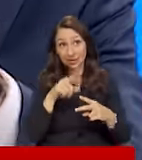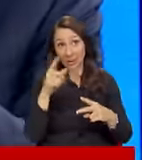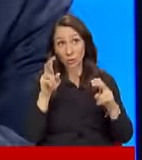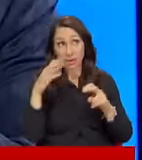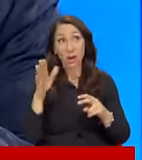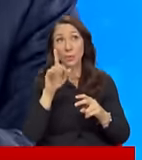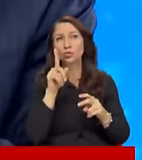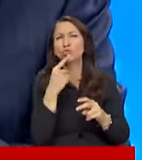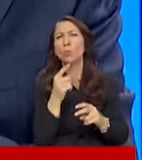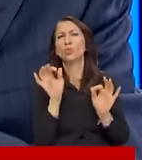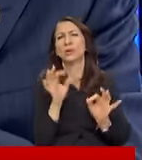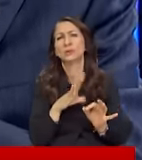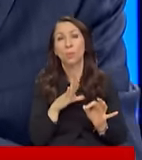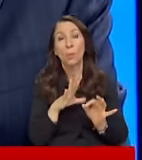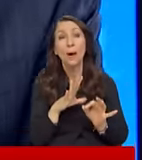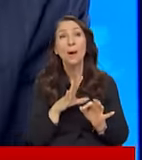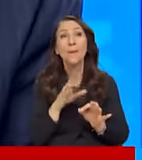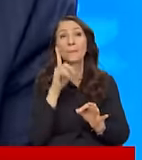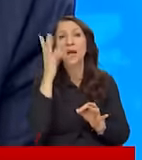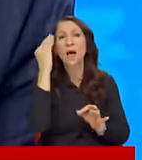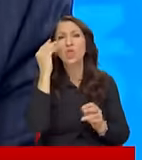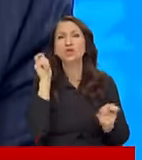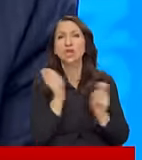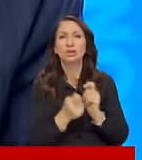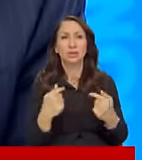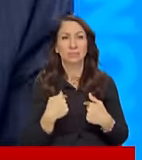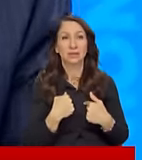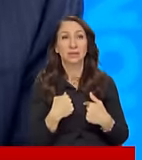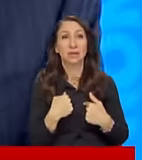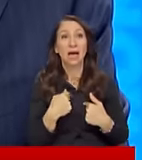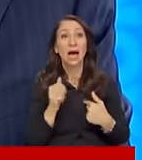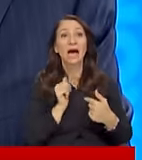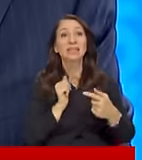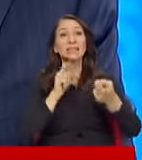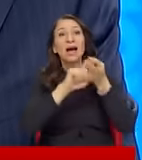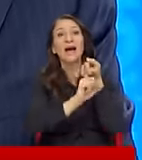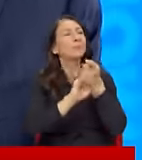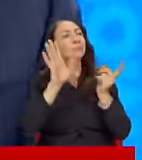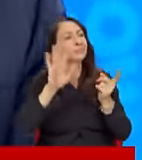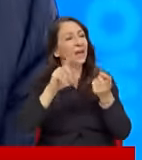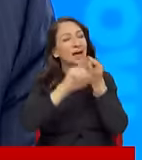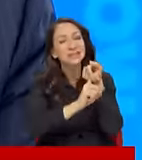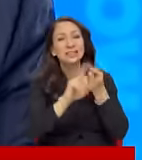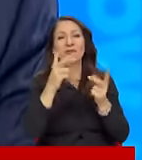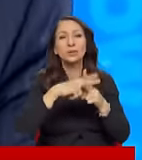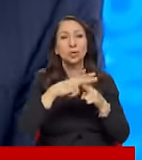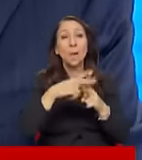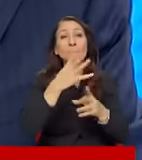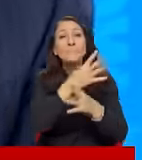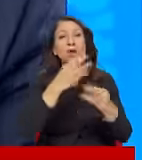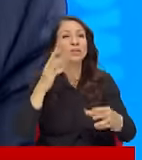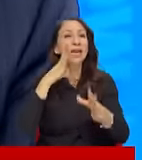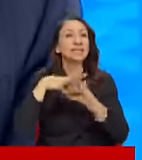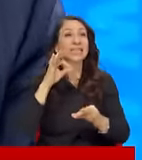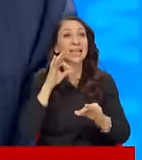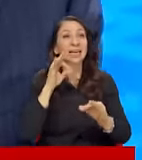geçeceğim ama şunun altını çizmek isterim. Bir anlayışı daha değiştirdik biz. Askıda faturayla. Milyonlarca insana